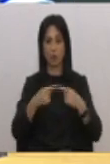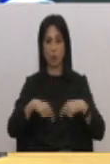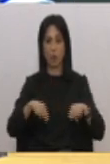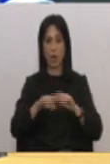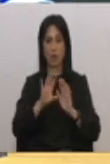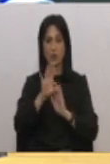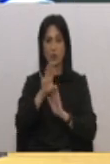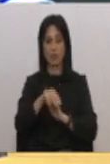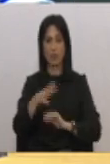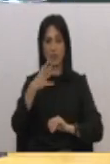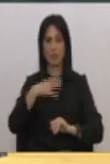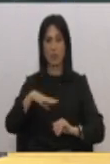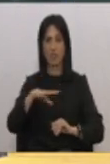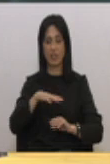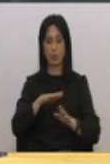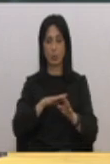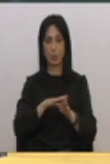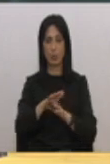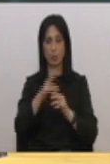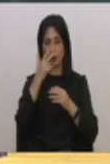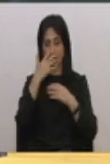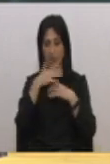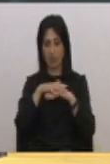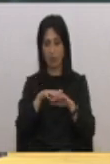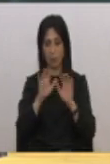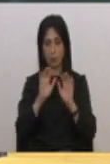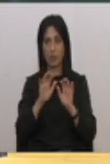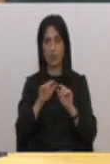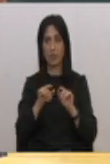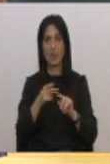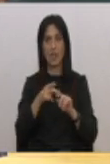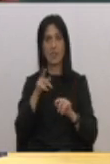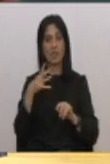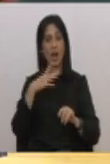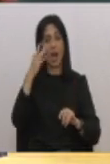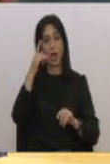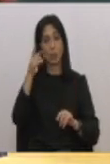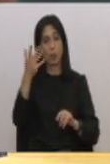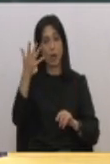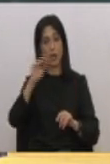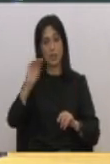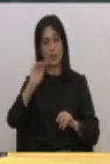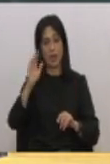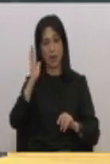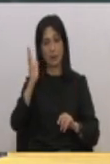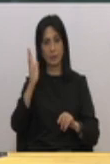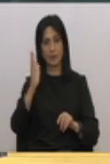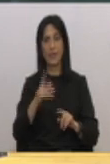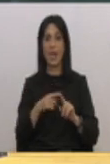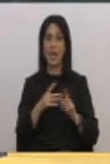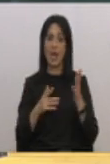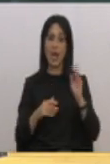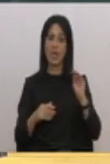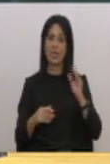ორგანიზაციაში საქართველოს სრული ინტეგრაციის უზრუნველსაყოფად. Ეს არის ქართული ოცნების ხელწერა. Და ის